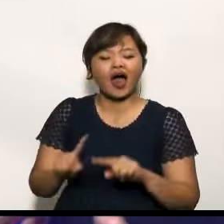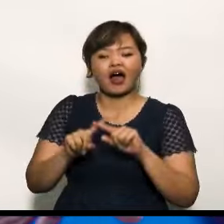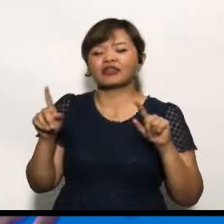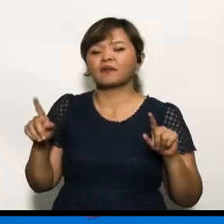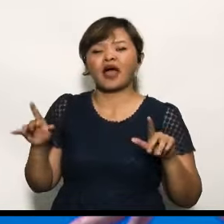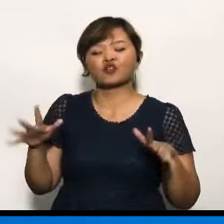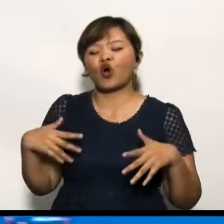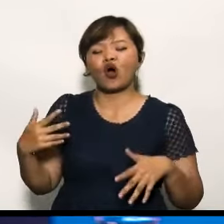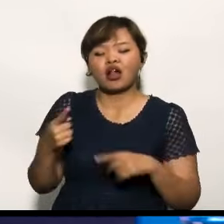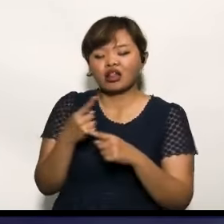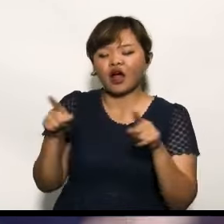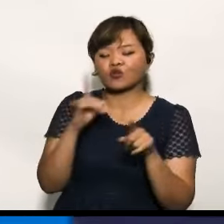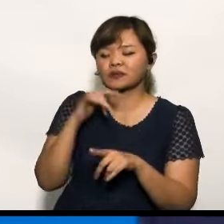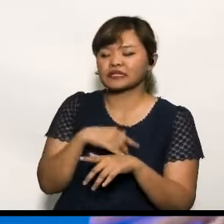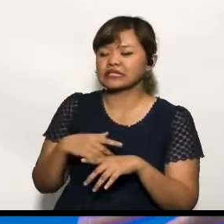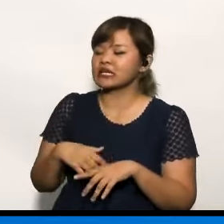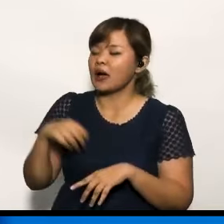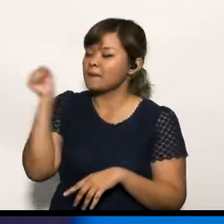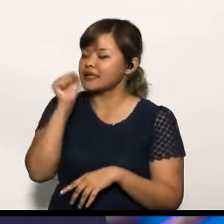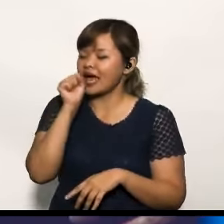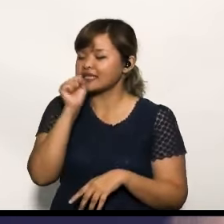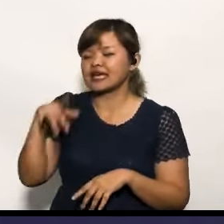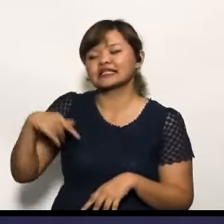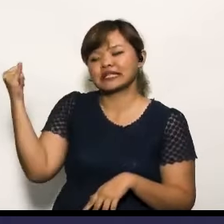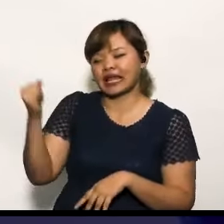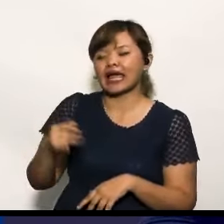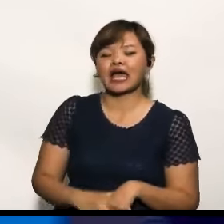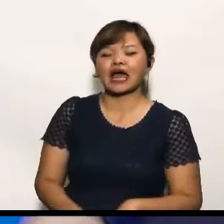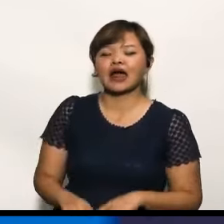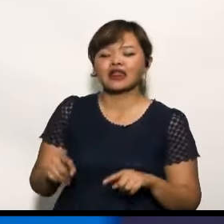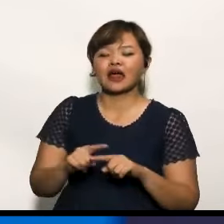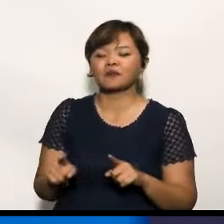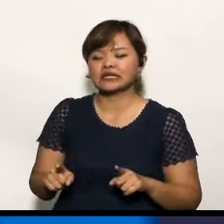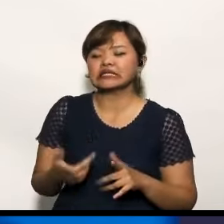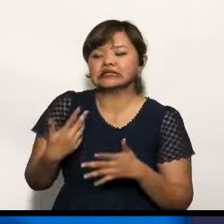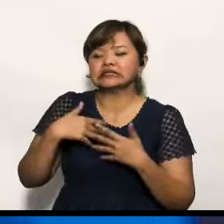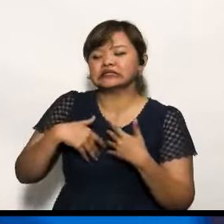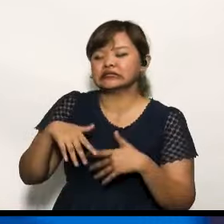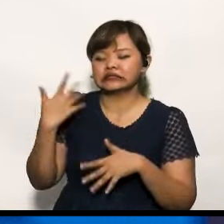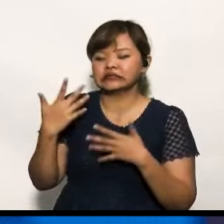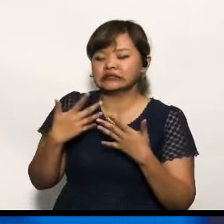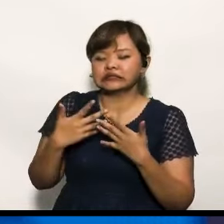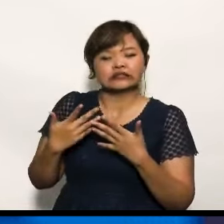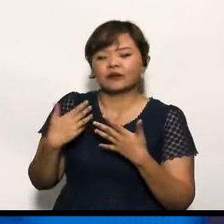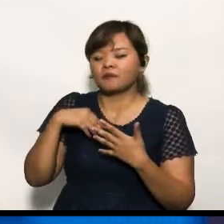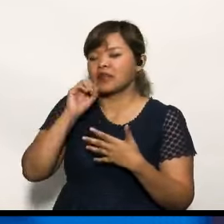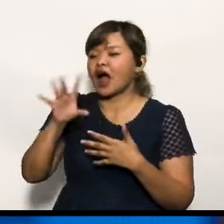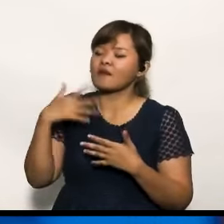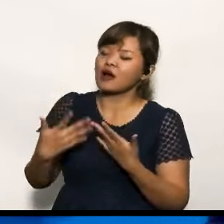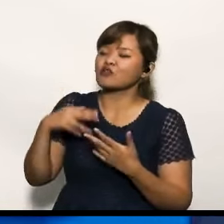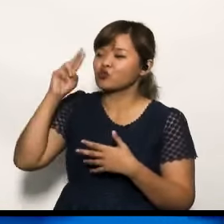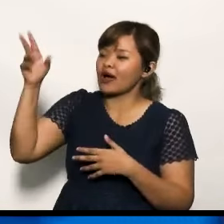lagunya sesember apa, lagunya, penyanyinya se-off tune apa, dia tetap angkat tangan, wah hadirat Tuhan itu luar